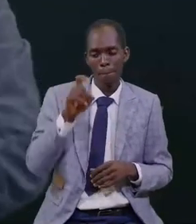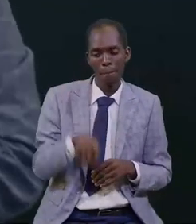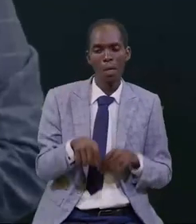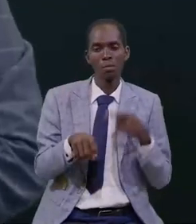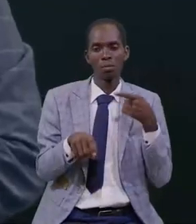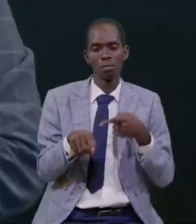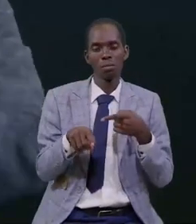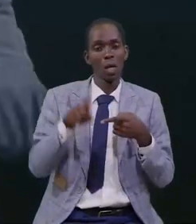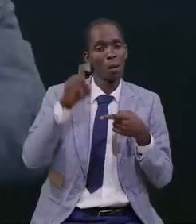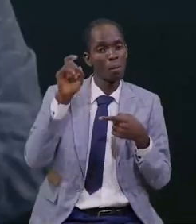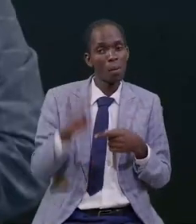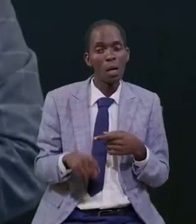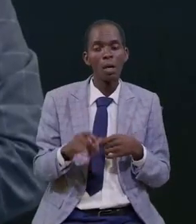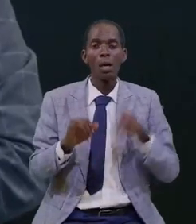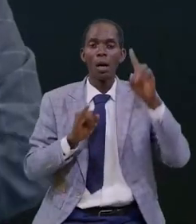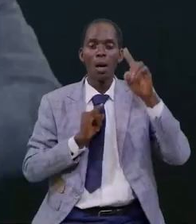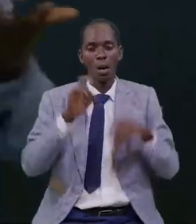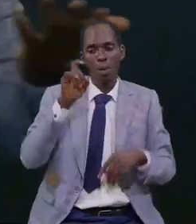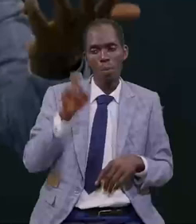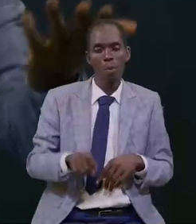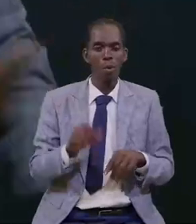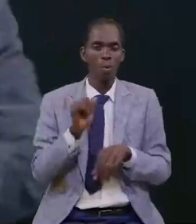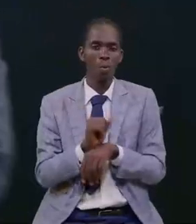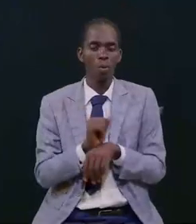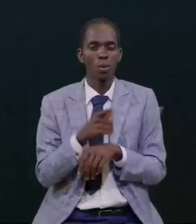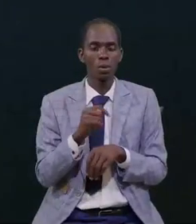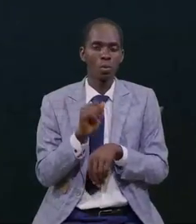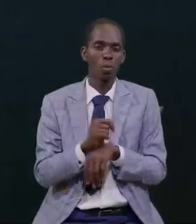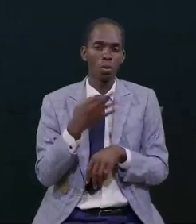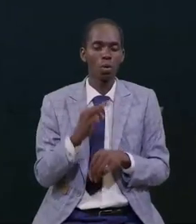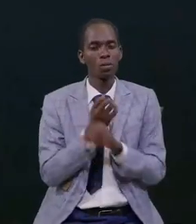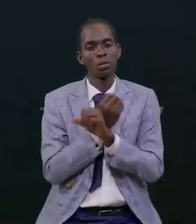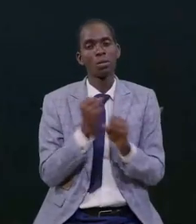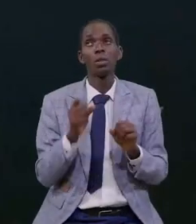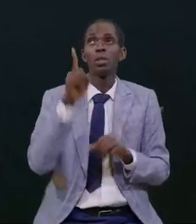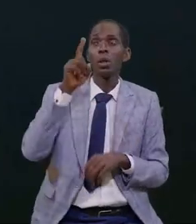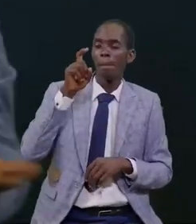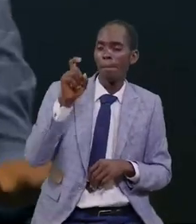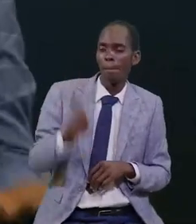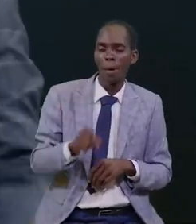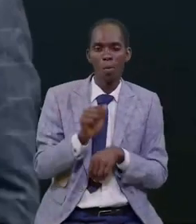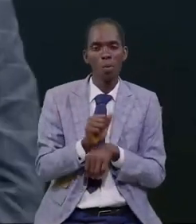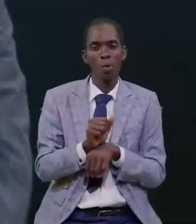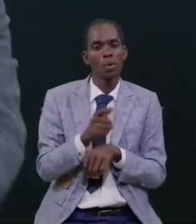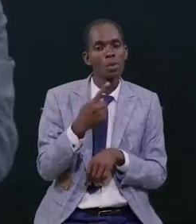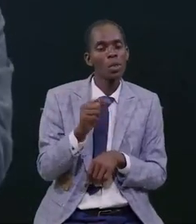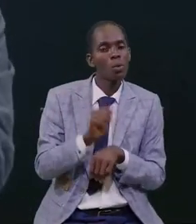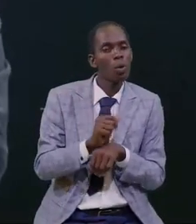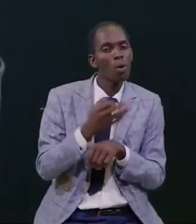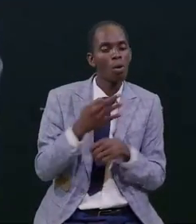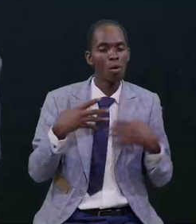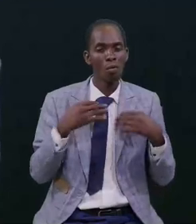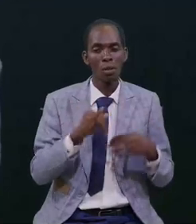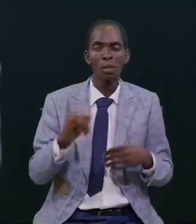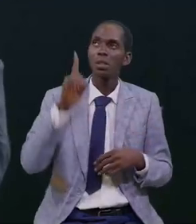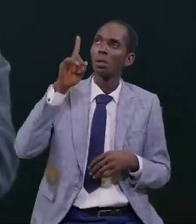doit je il faut que je fasse les de de salut il doit il faut que j'accomplisse l'œuvre de la guérison va